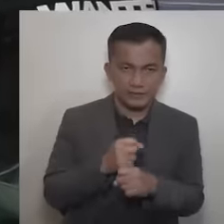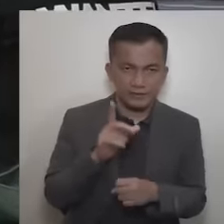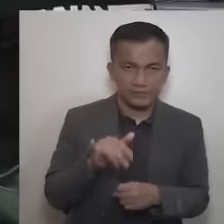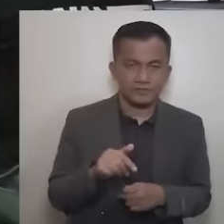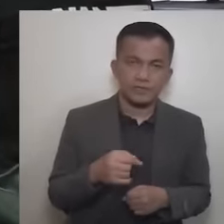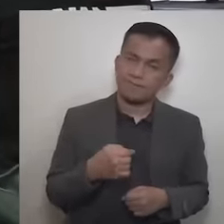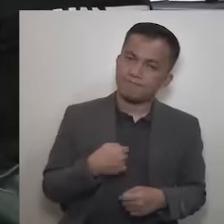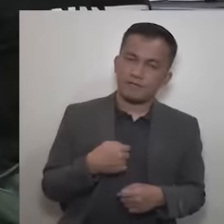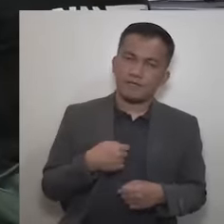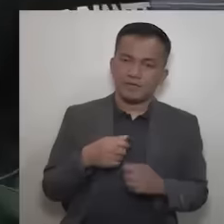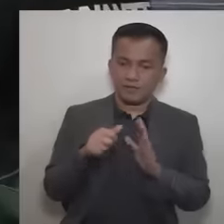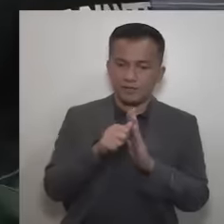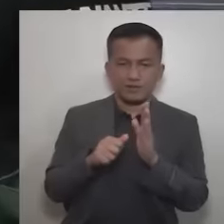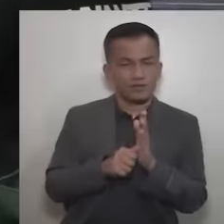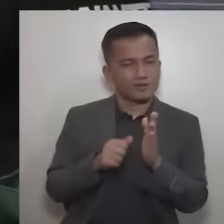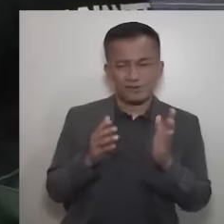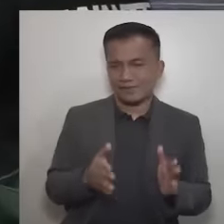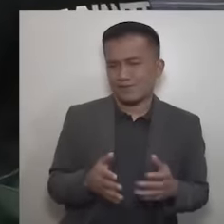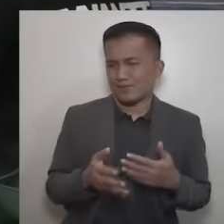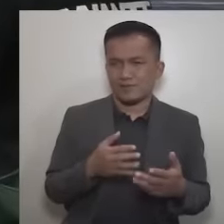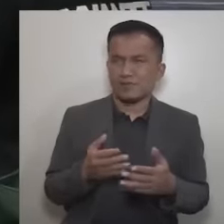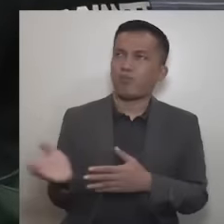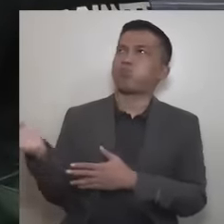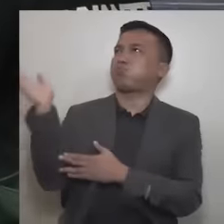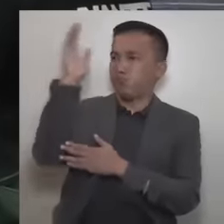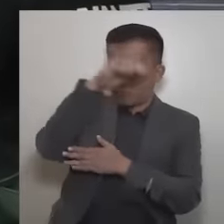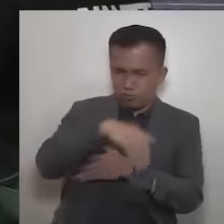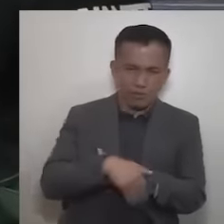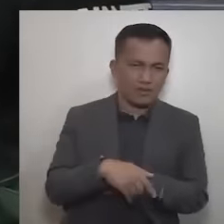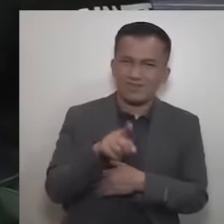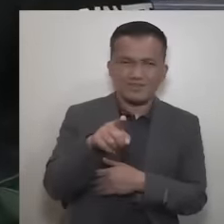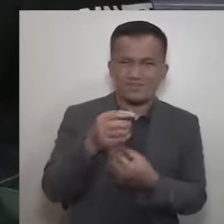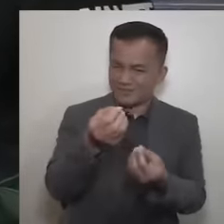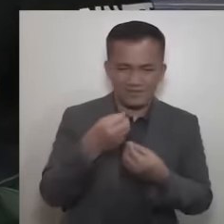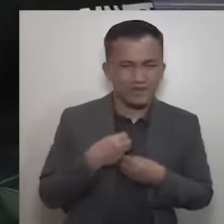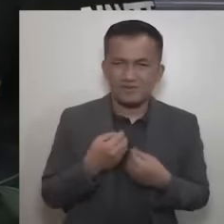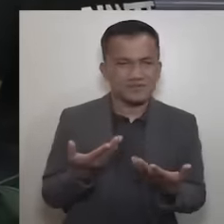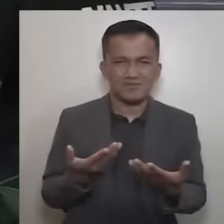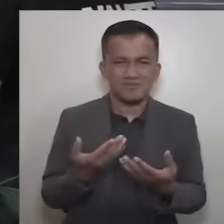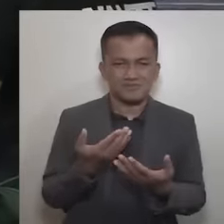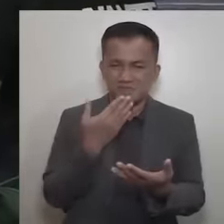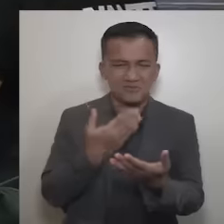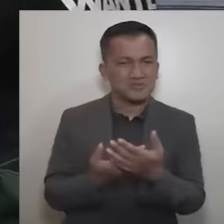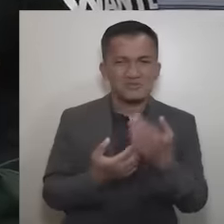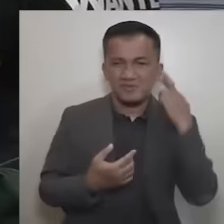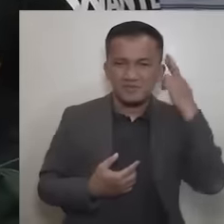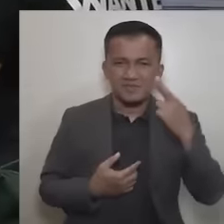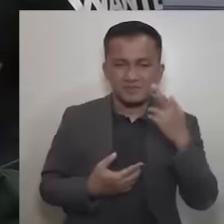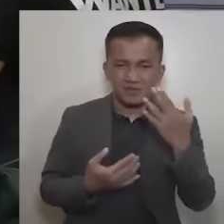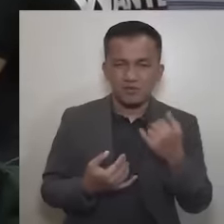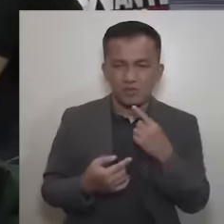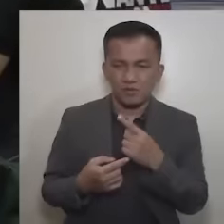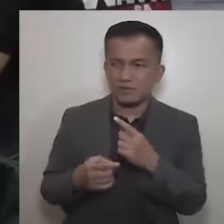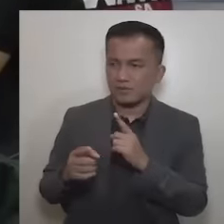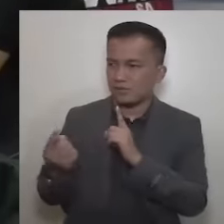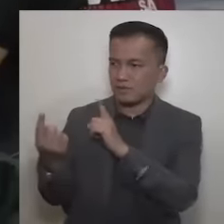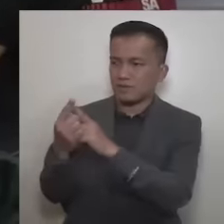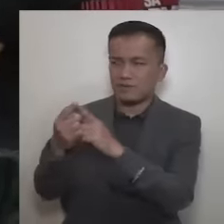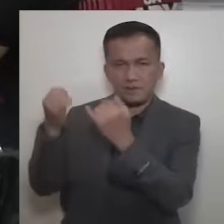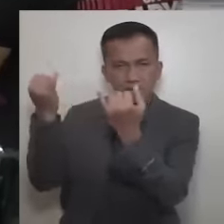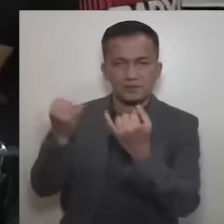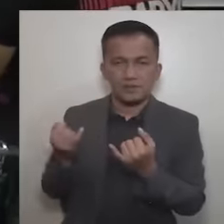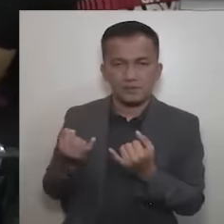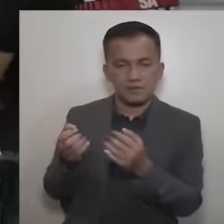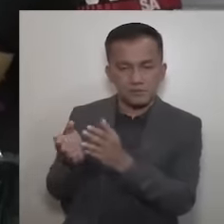Ang point ko lang, attorney, kahit na maghapon tayo mag-usap dito, wala pa rin kayo may bibigay sa akin na magandang reason eh. Kaya ako lumapit kay